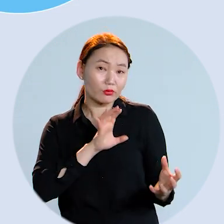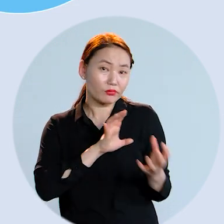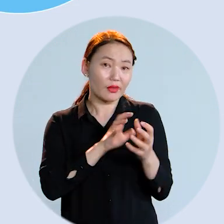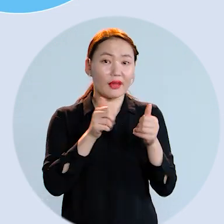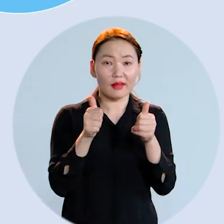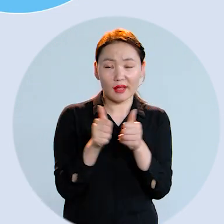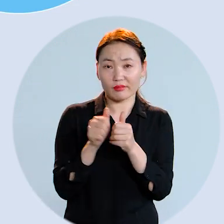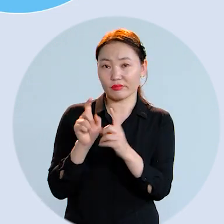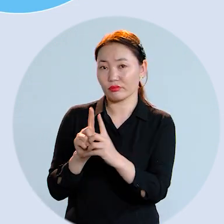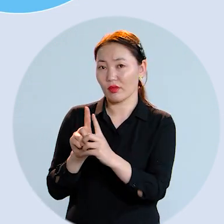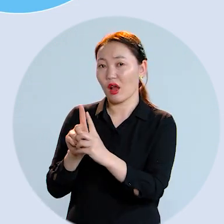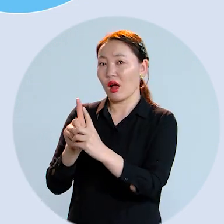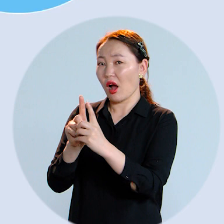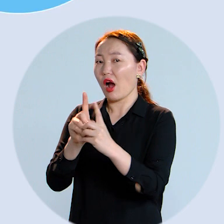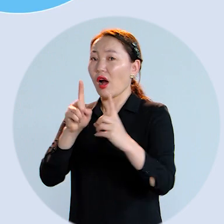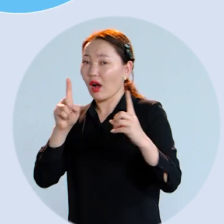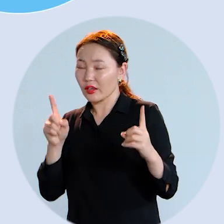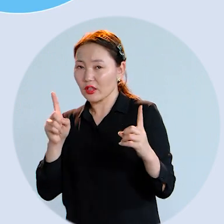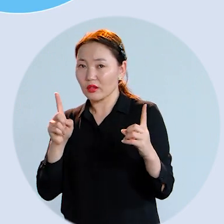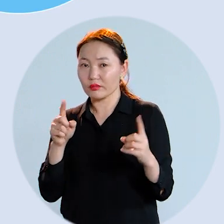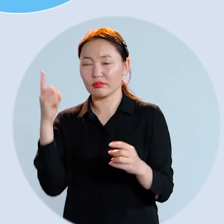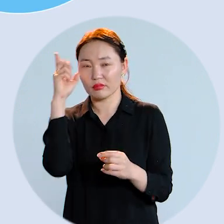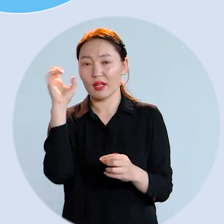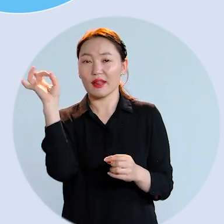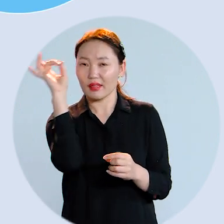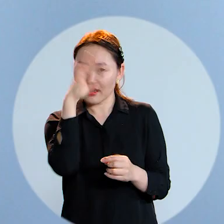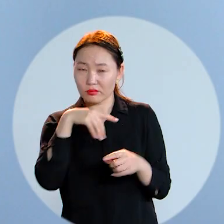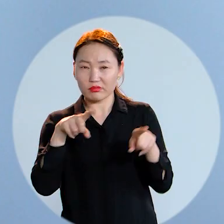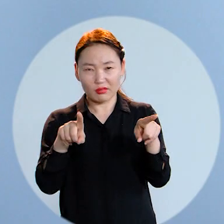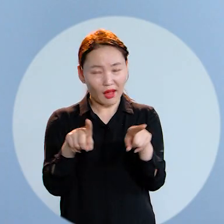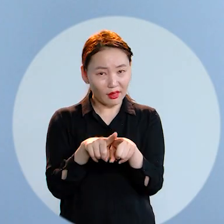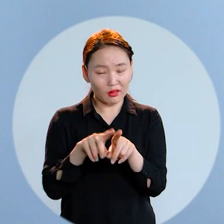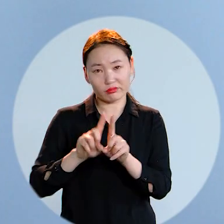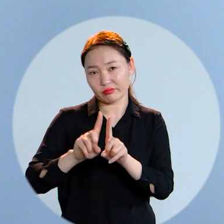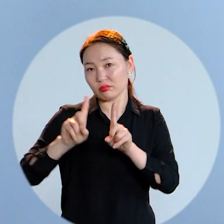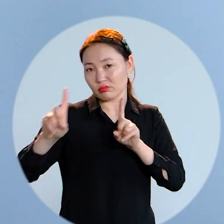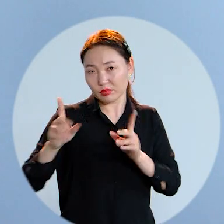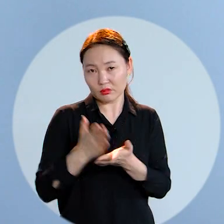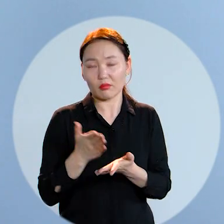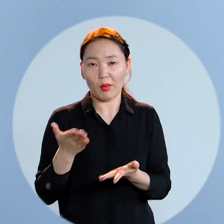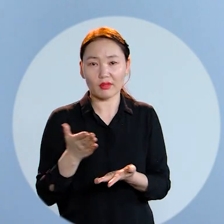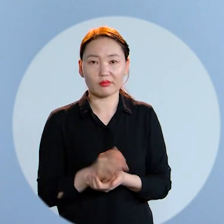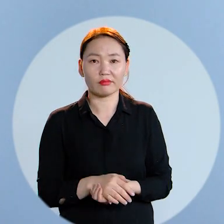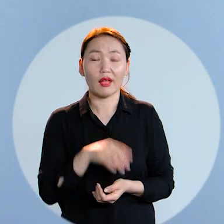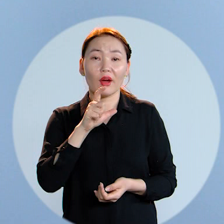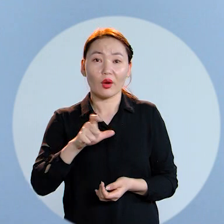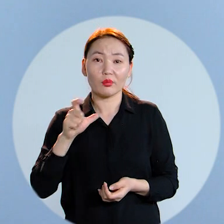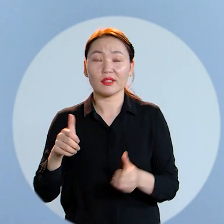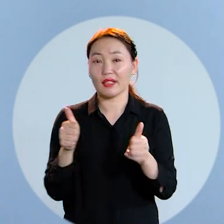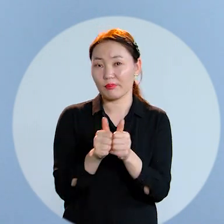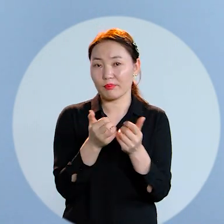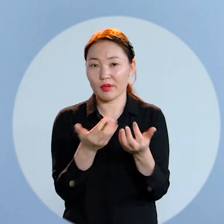нь гэдэг бол бас харамсалтай. Гэтэл хүмүүс тий. За гэтэл хүмүүс бол найзаас аюул олон зүйлийг хүсдэг,